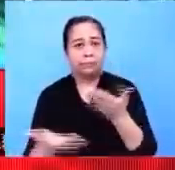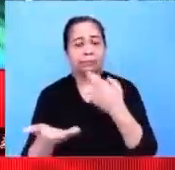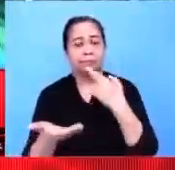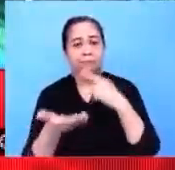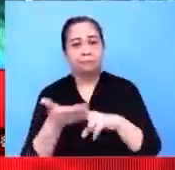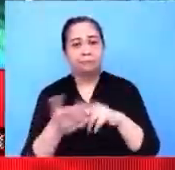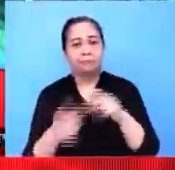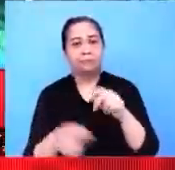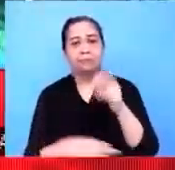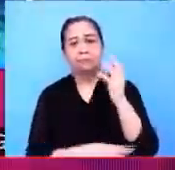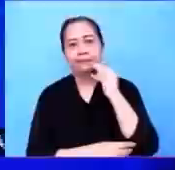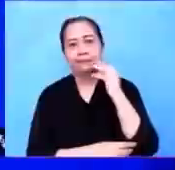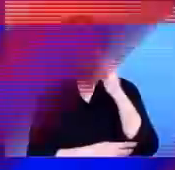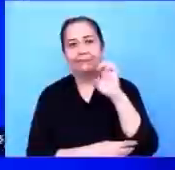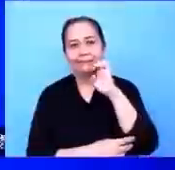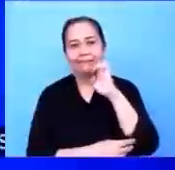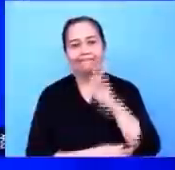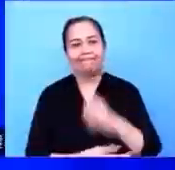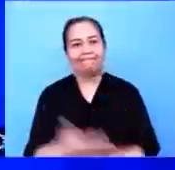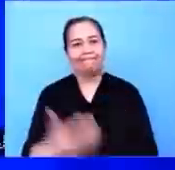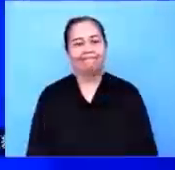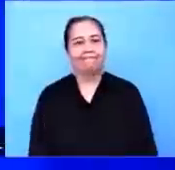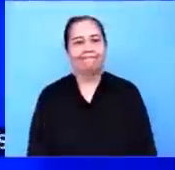Marian Enriquez.